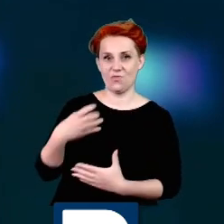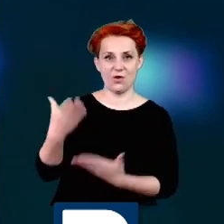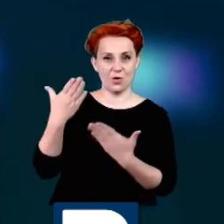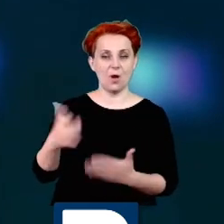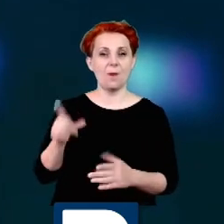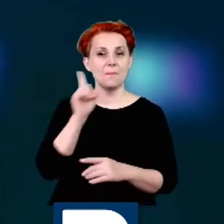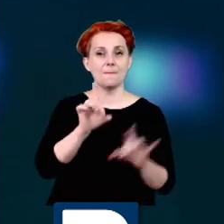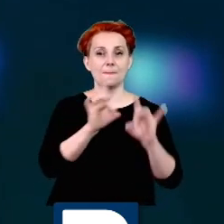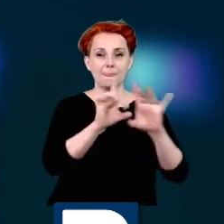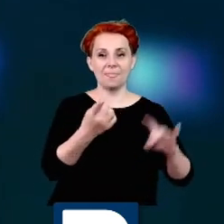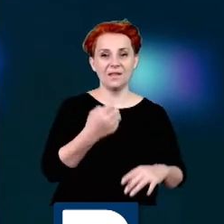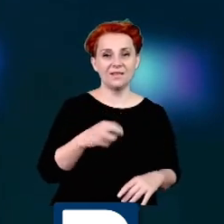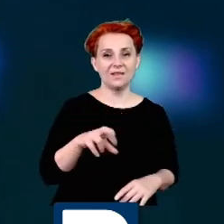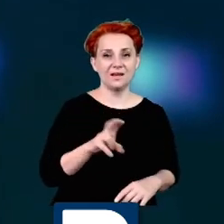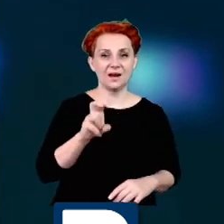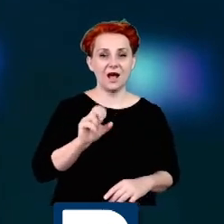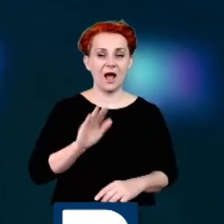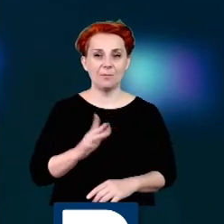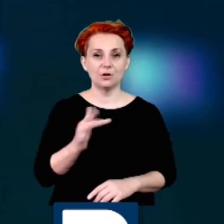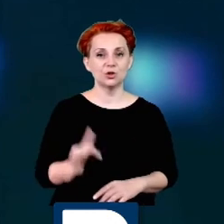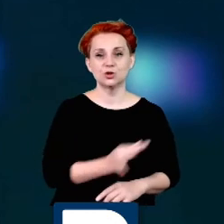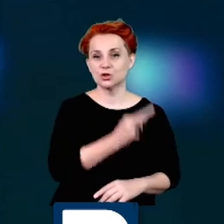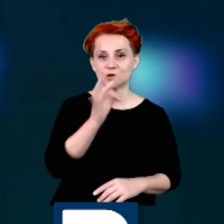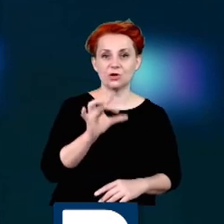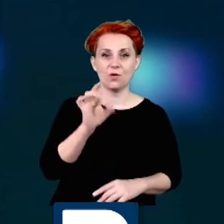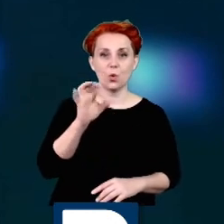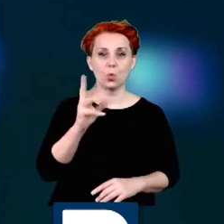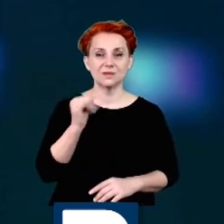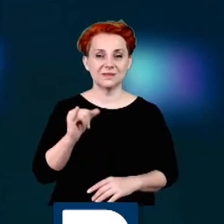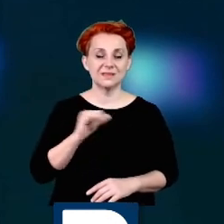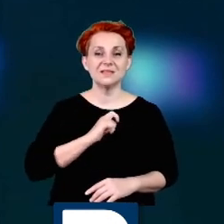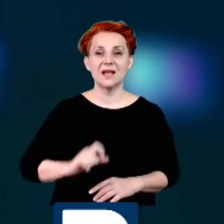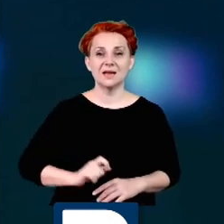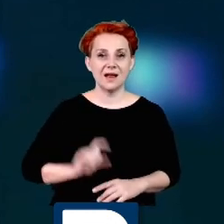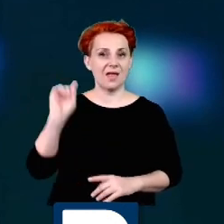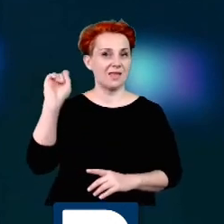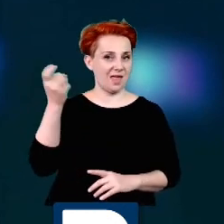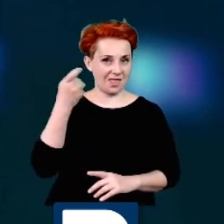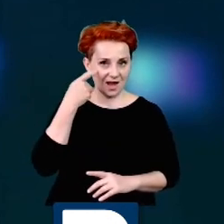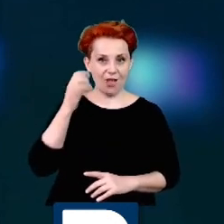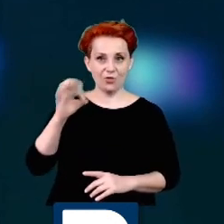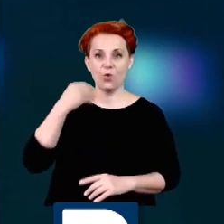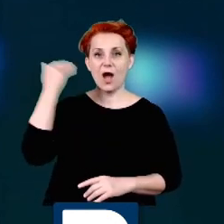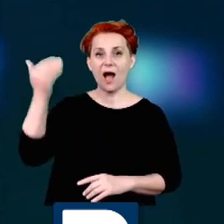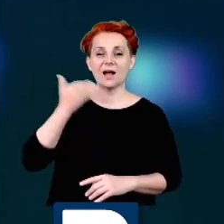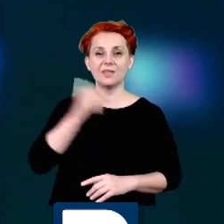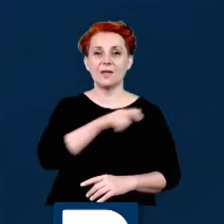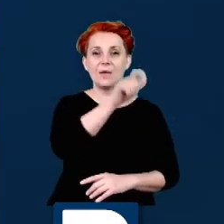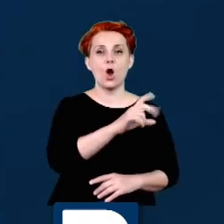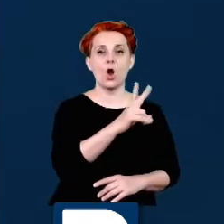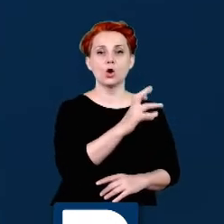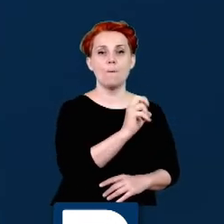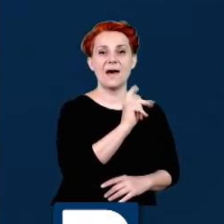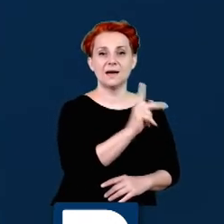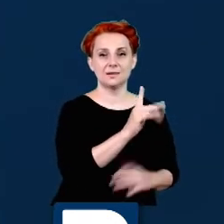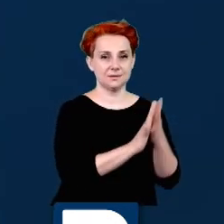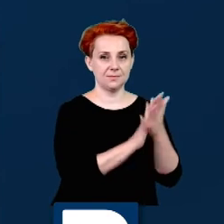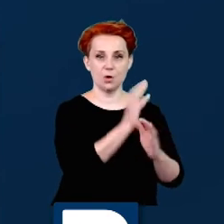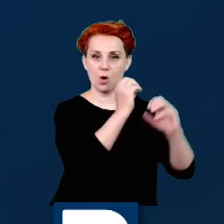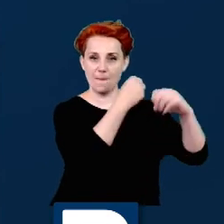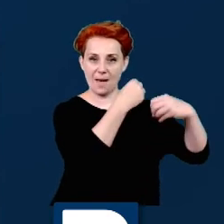profesor doktor habilitowany Krzysztof Marian Górski, sekretarz generalny Akademii Kopernikańskiej. Witam serdecznie, panie